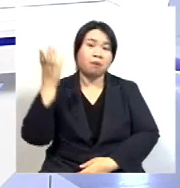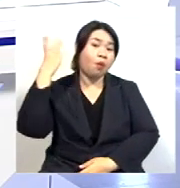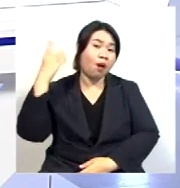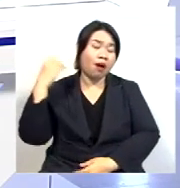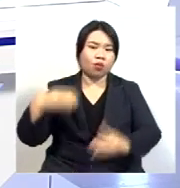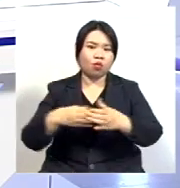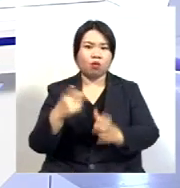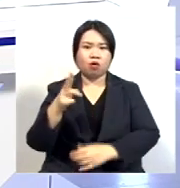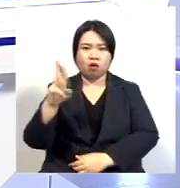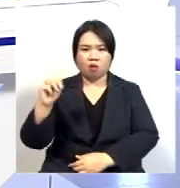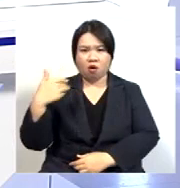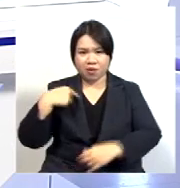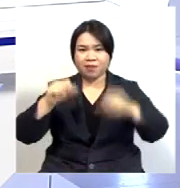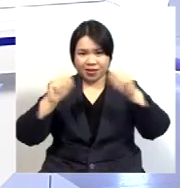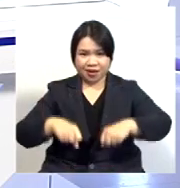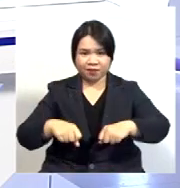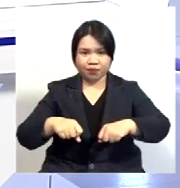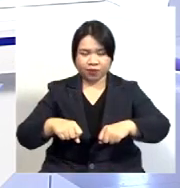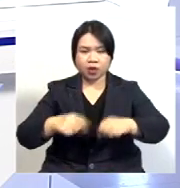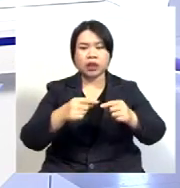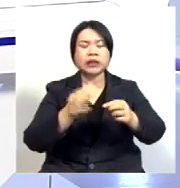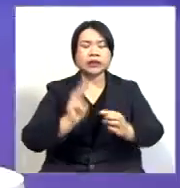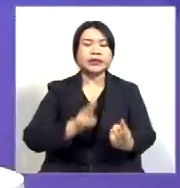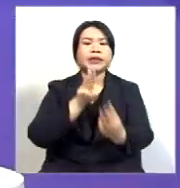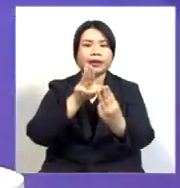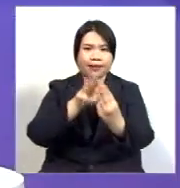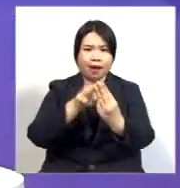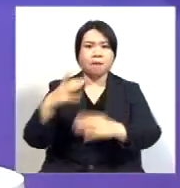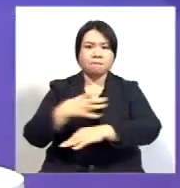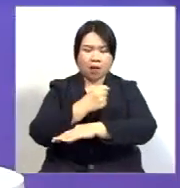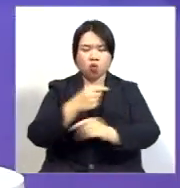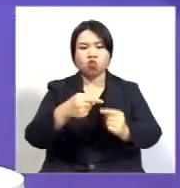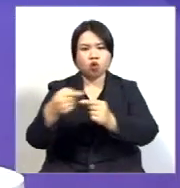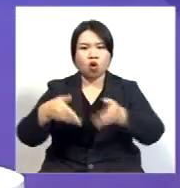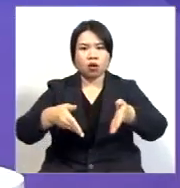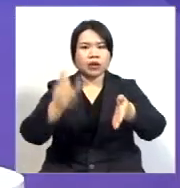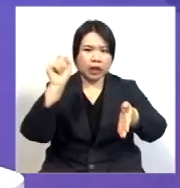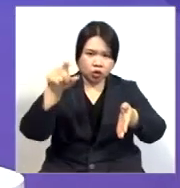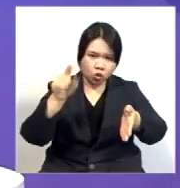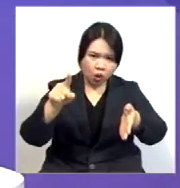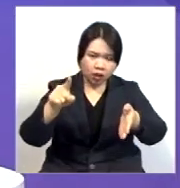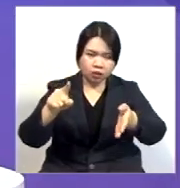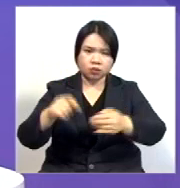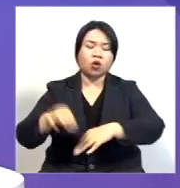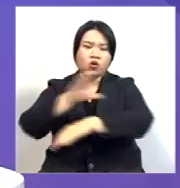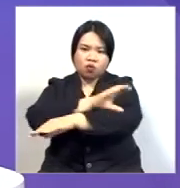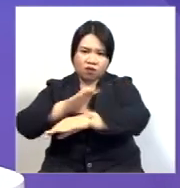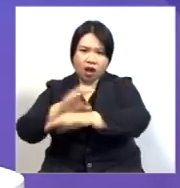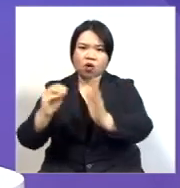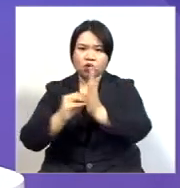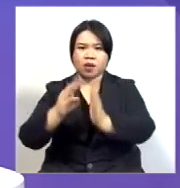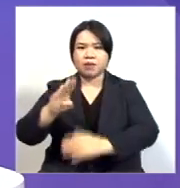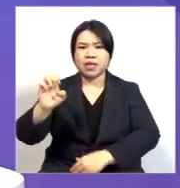รัฐมนตรีมีมติออกมานั่นก็คือการต่อสัญญาสัมปทานให้กับบริษัททางด่วนและการรถไฟฟ้ากรุงเท